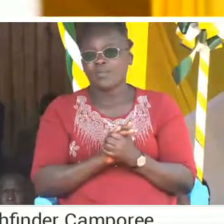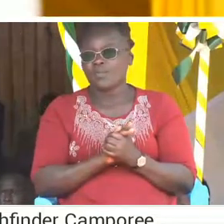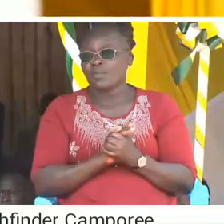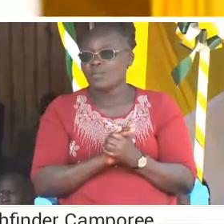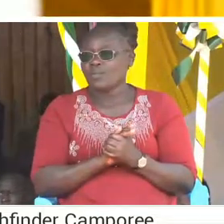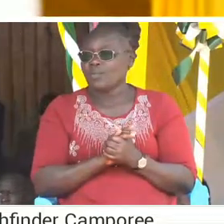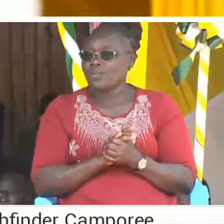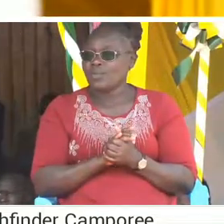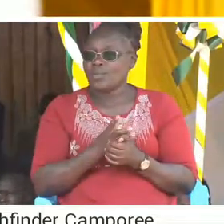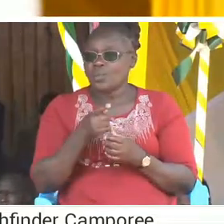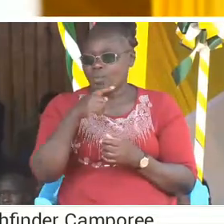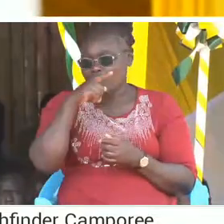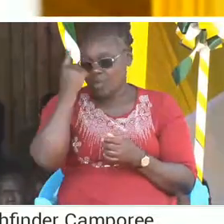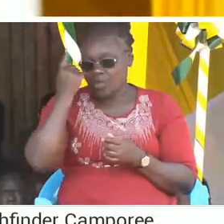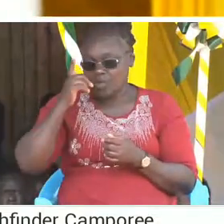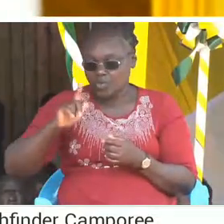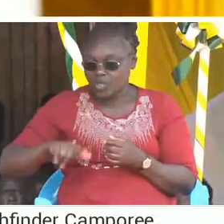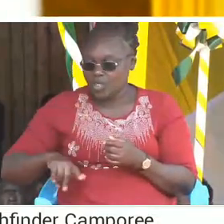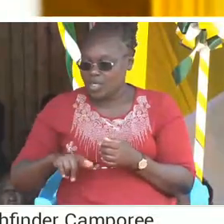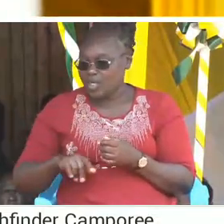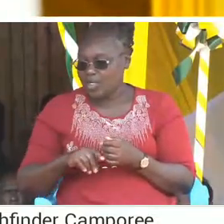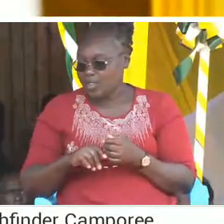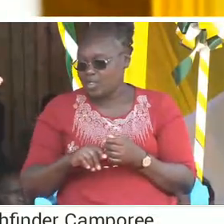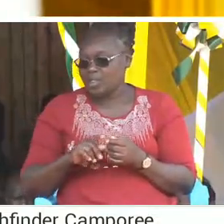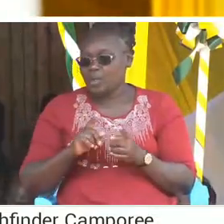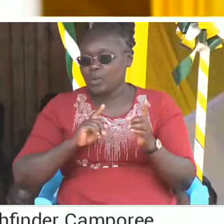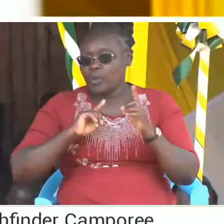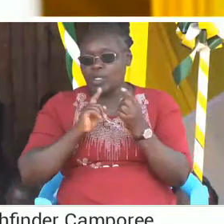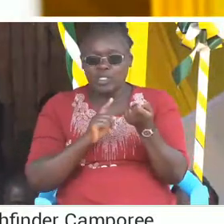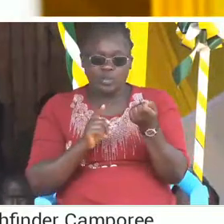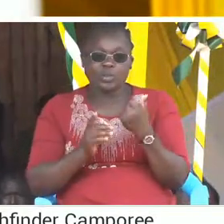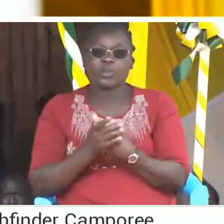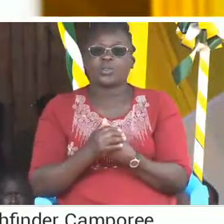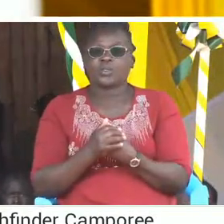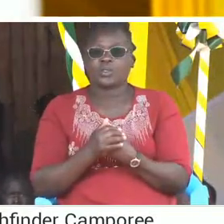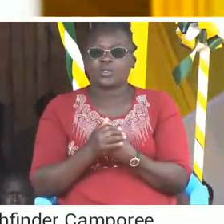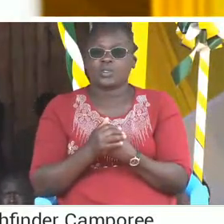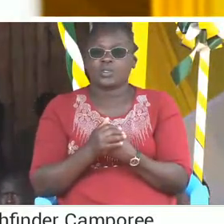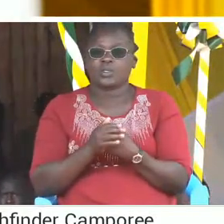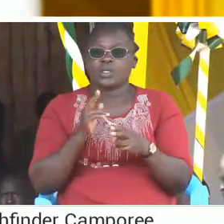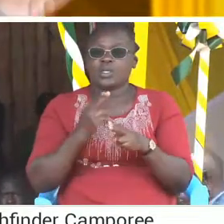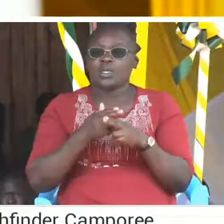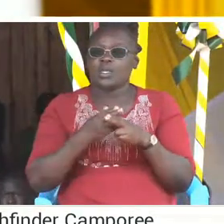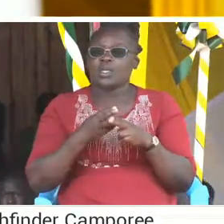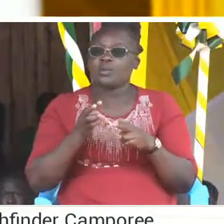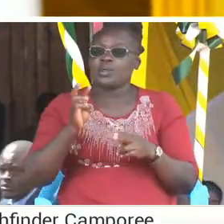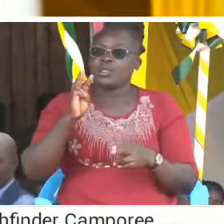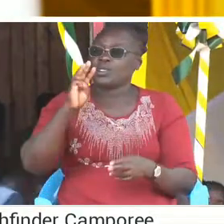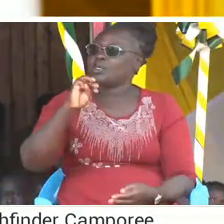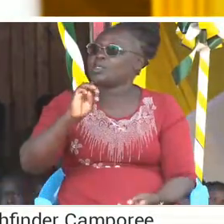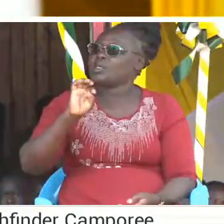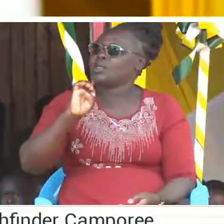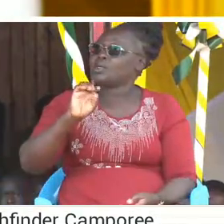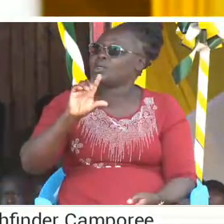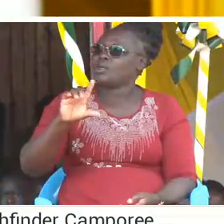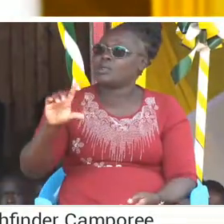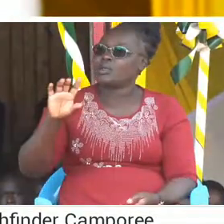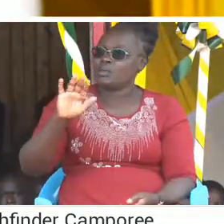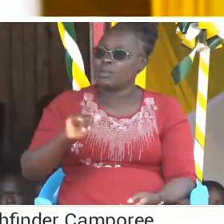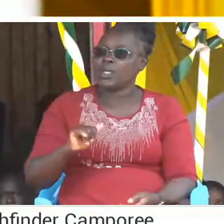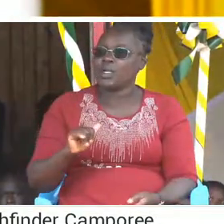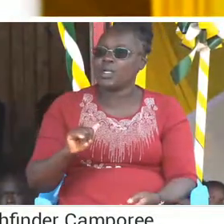sababu tumechelewa na pia kwa sababu ya muda. Jina langu naitwa Meli Cheruyot, natoka katika district ya